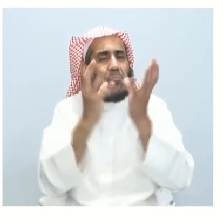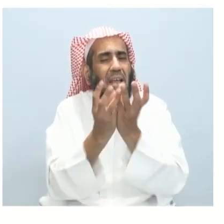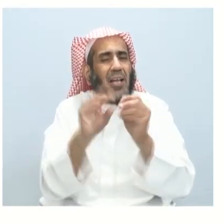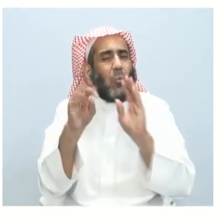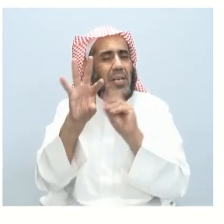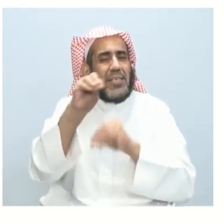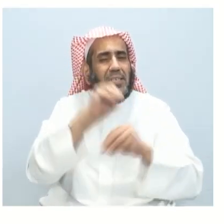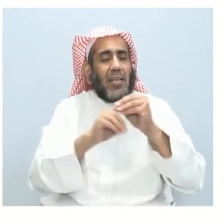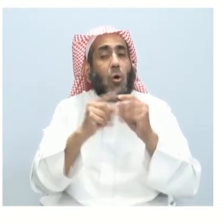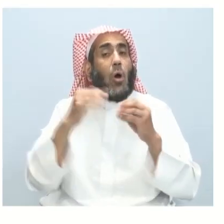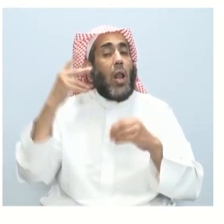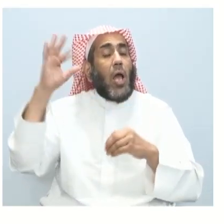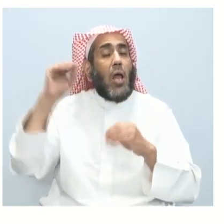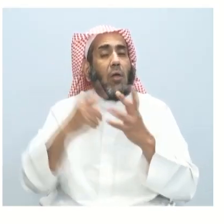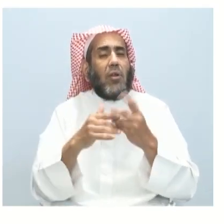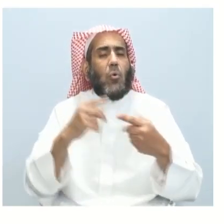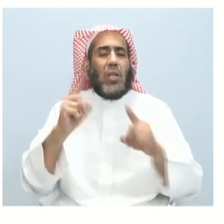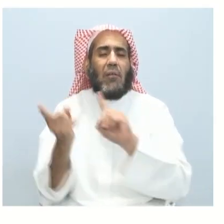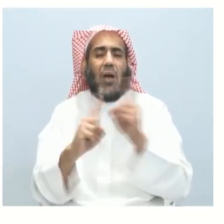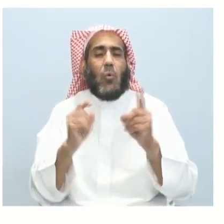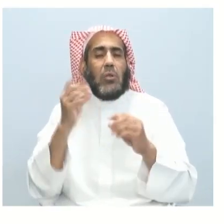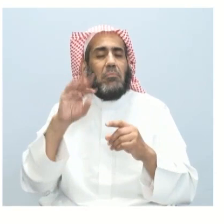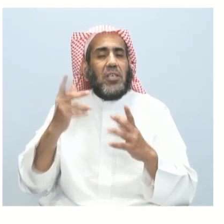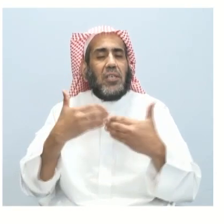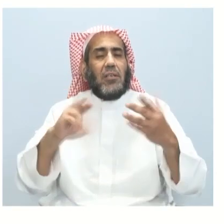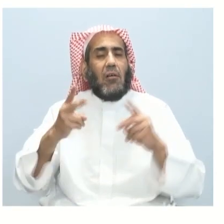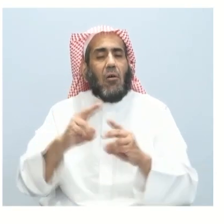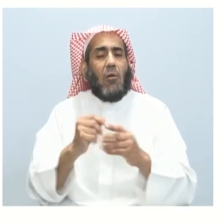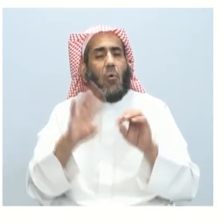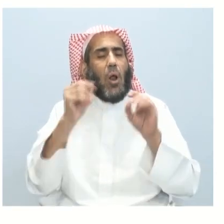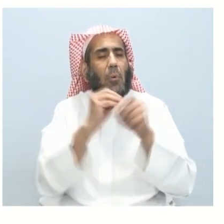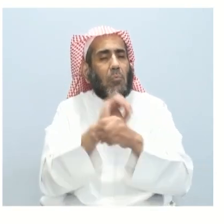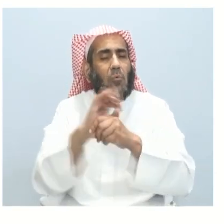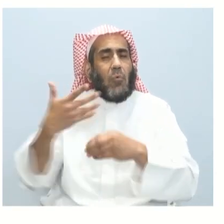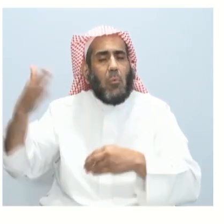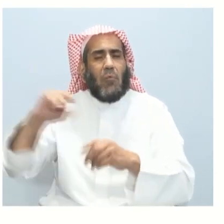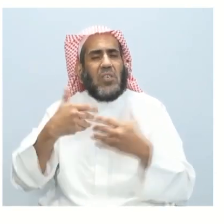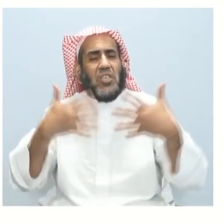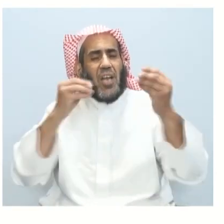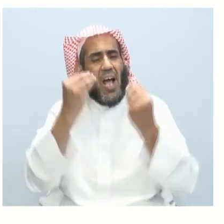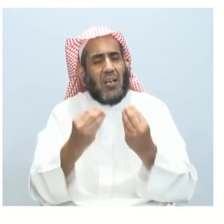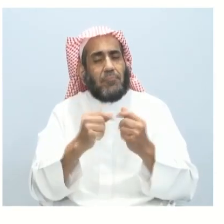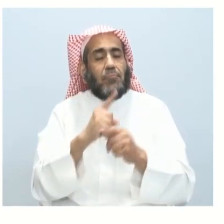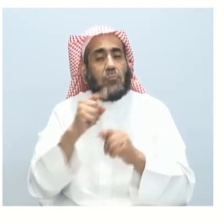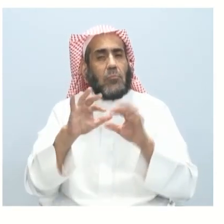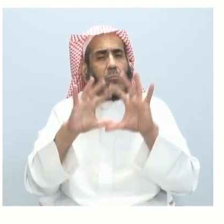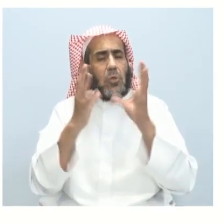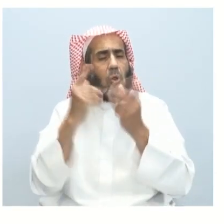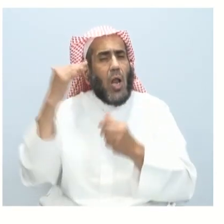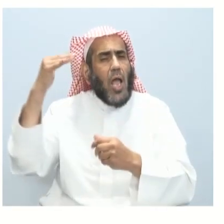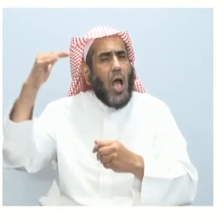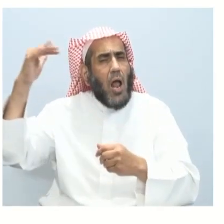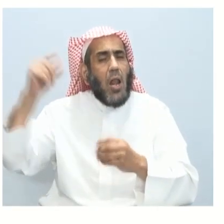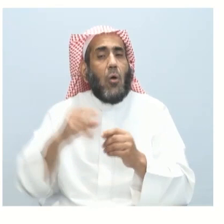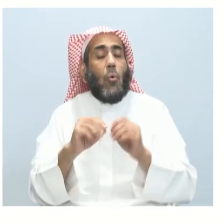هذا هو الخيال تحدثنا عنه كيف انه يتفاوت من جنس الى جنس ادبي اخر فهو في الخطبه والموعظه اقل منه في الشعر وننظر الى الخيال ايضا